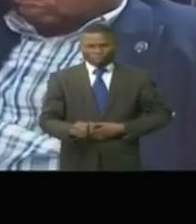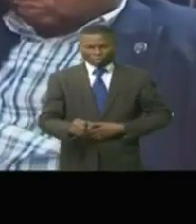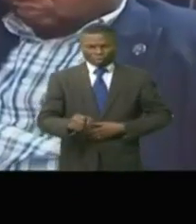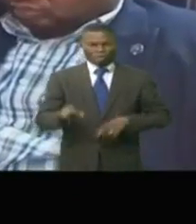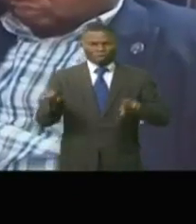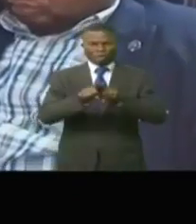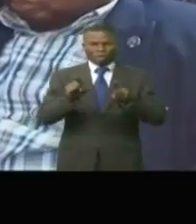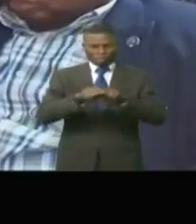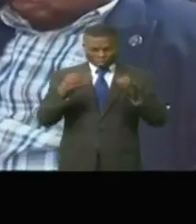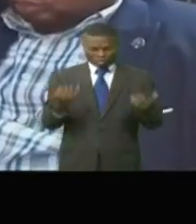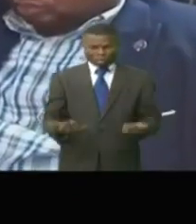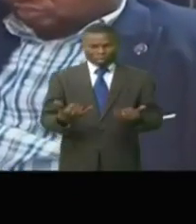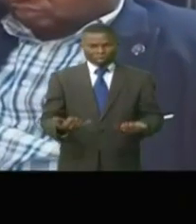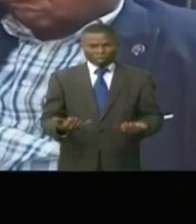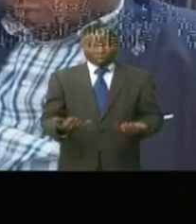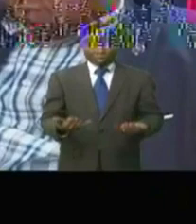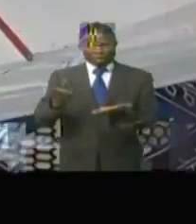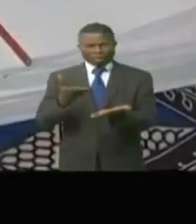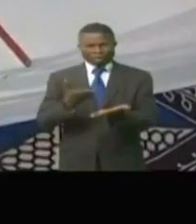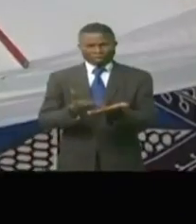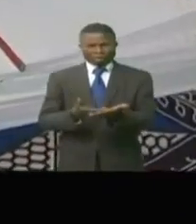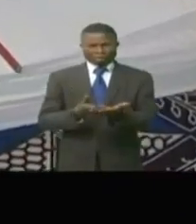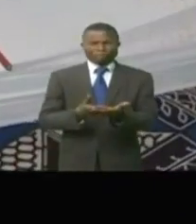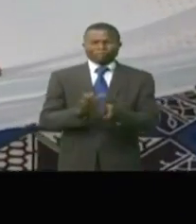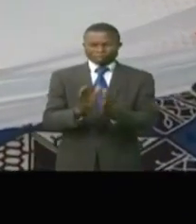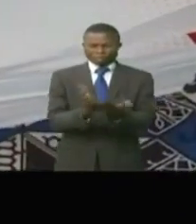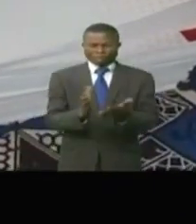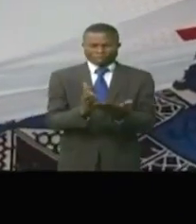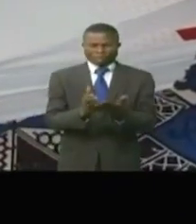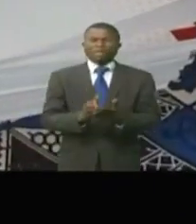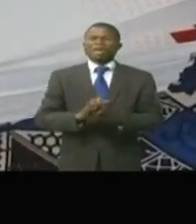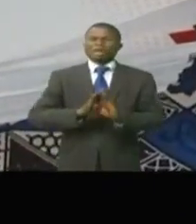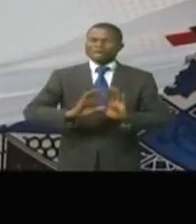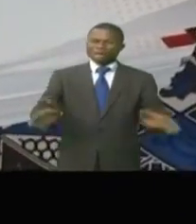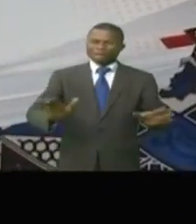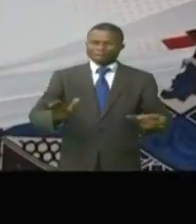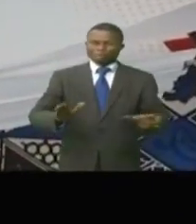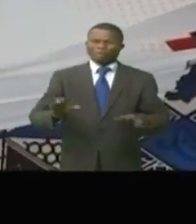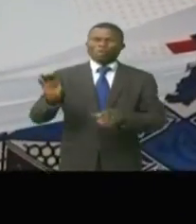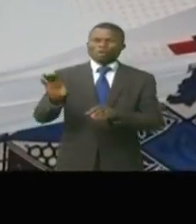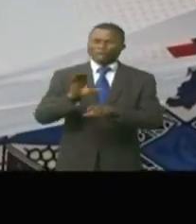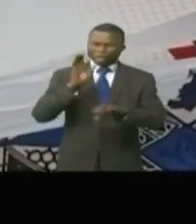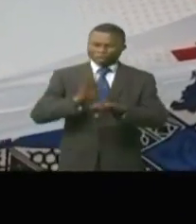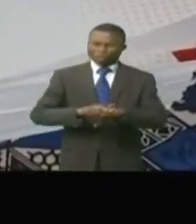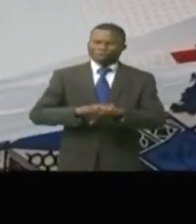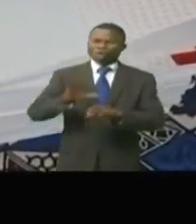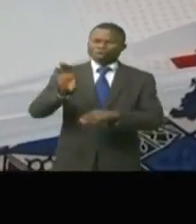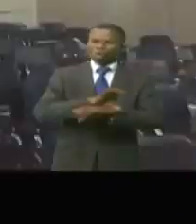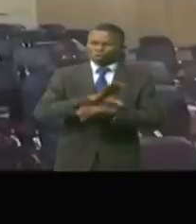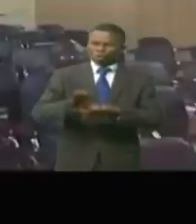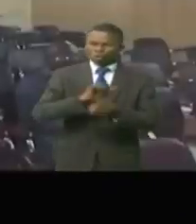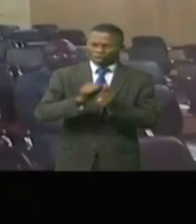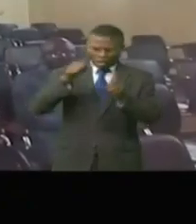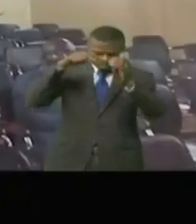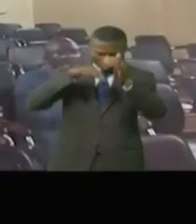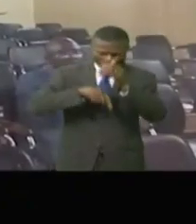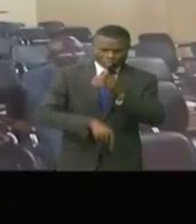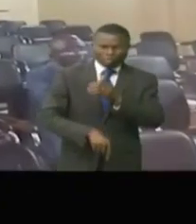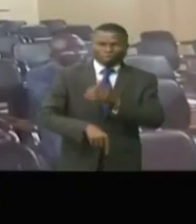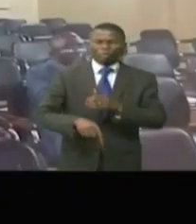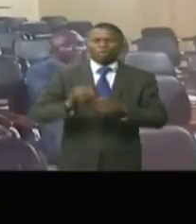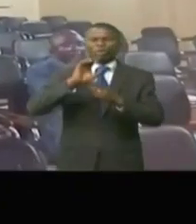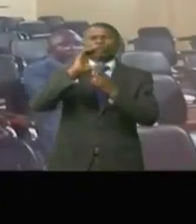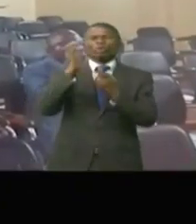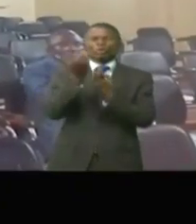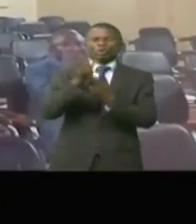des contemporains, a écrit l'auteur. L'ouvrage répond valablement à la préoccupation des connaissances approfondies sur la